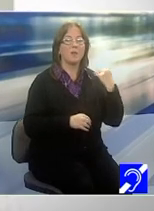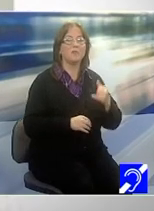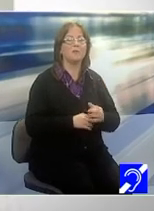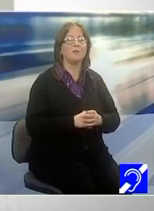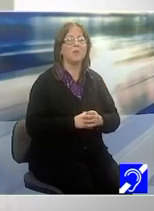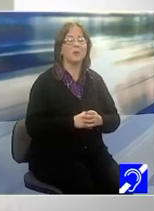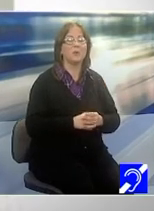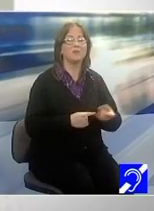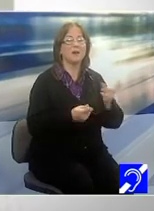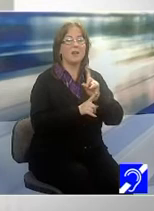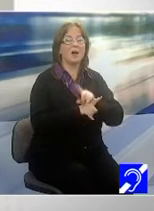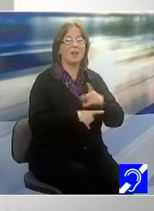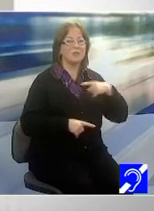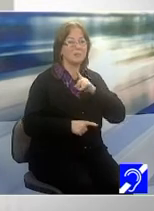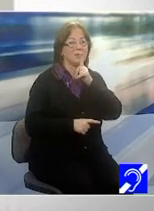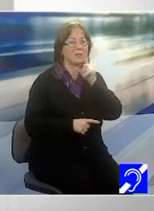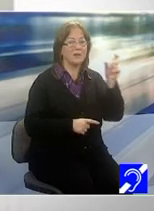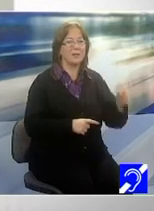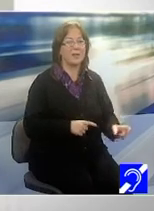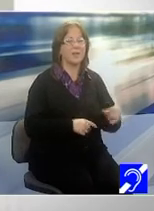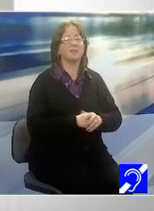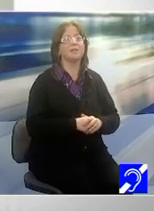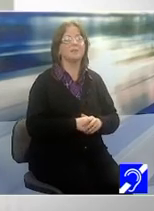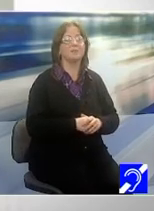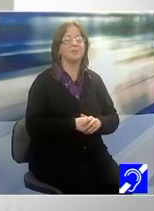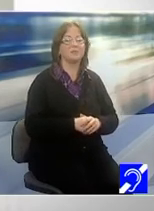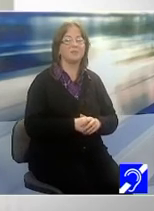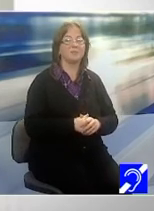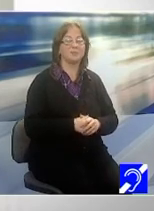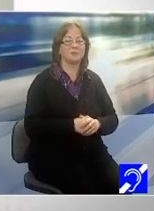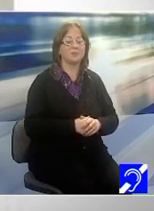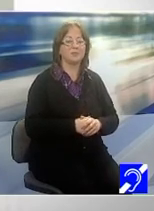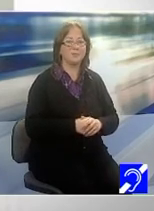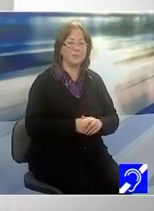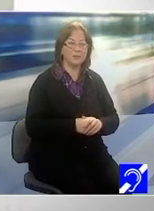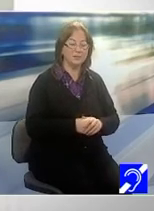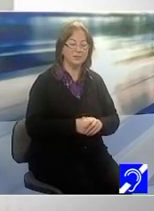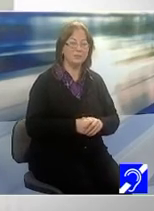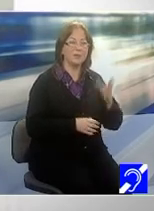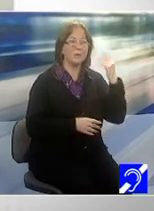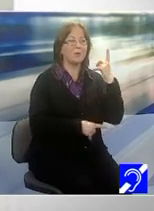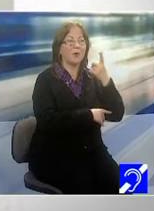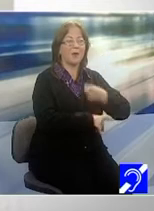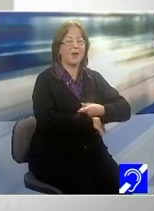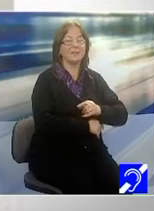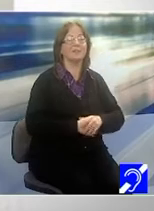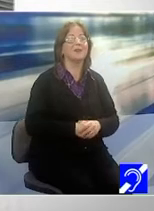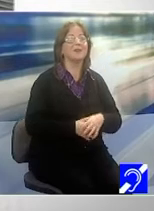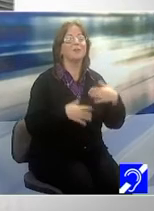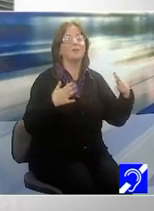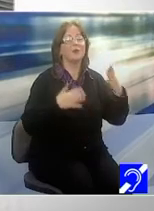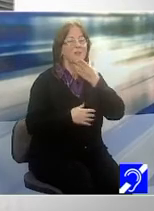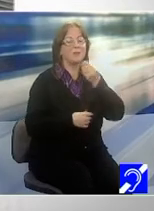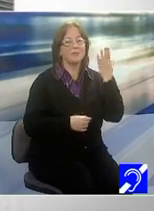Am avut alt tenor și o altă muzeta, dar și Petrica a fost cu noi atunci la Oradea. Fai, când ce frumos a fost!